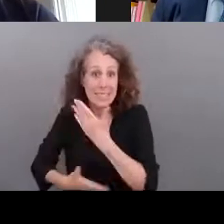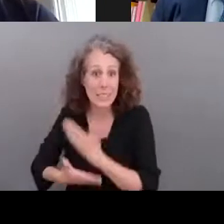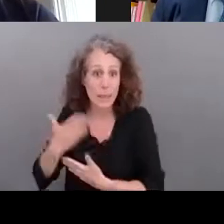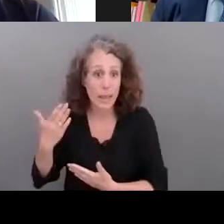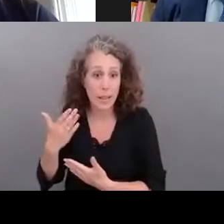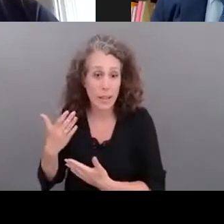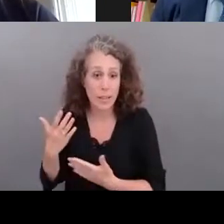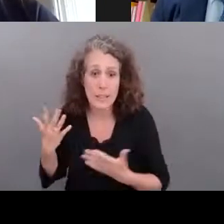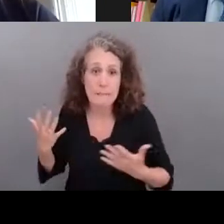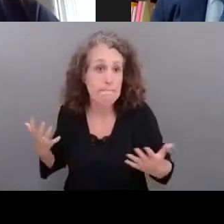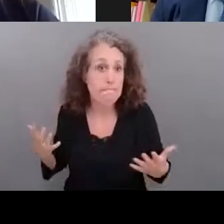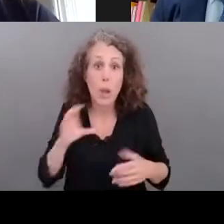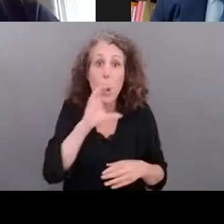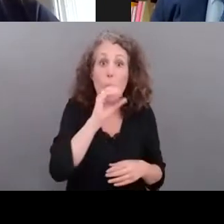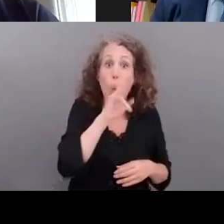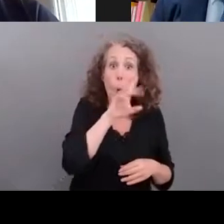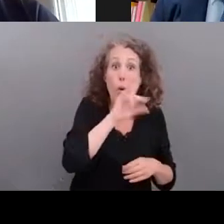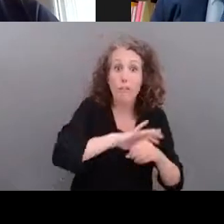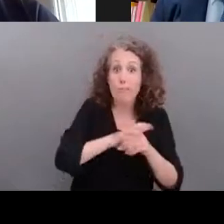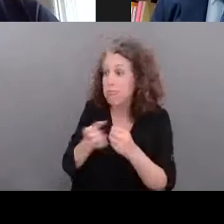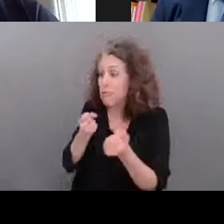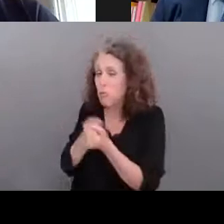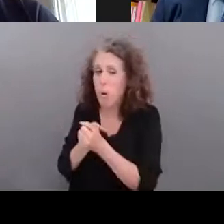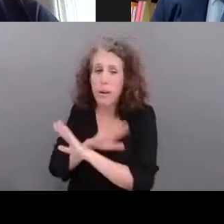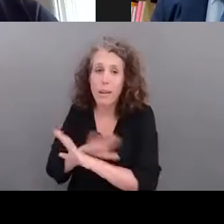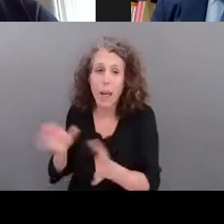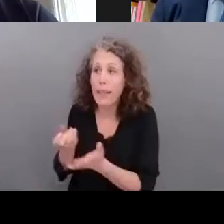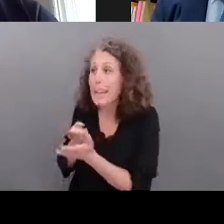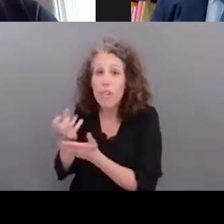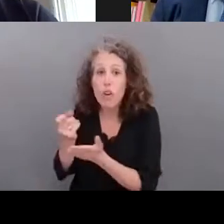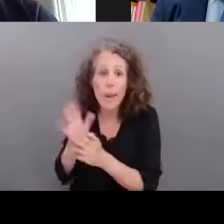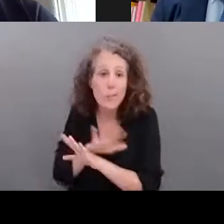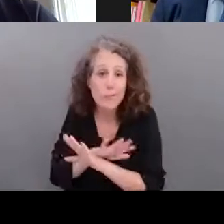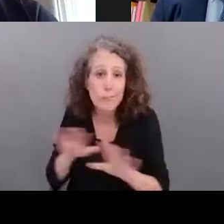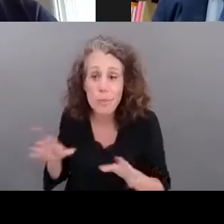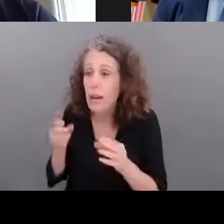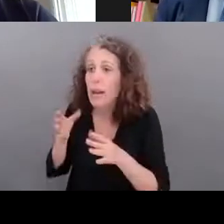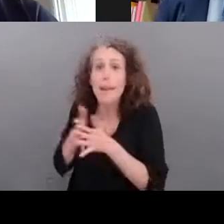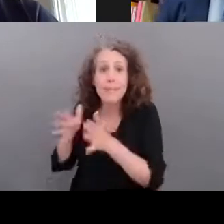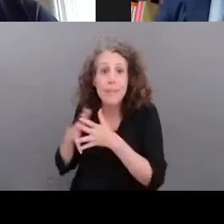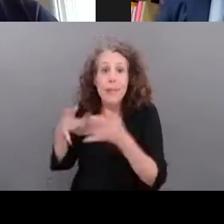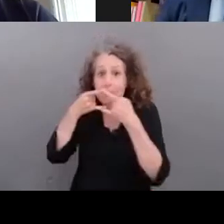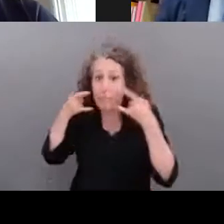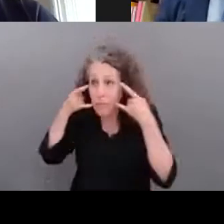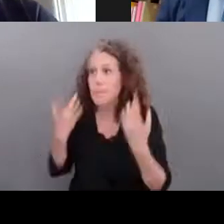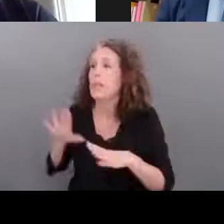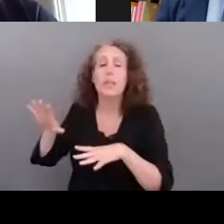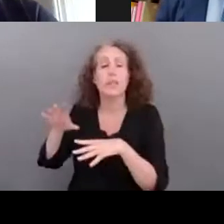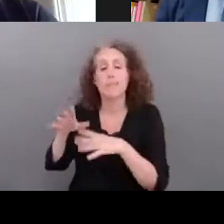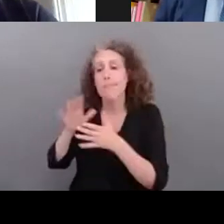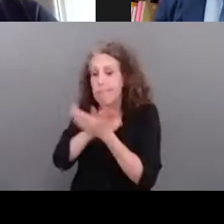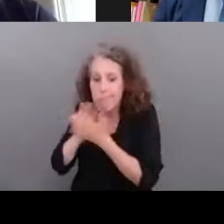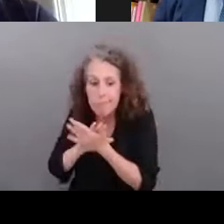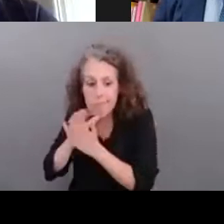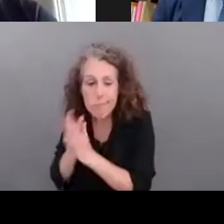handicaps au niveau psychosocial. Mais il y a un manque général d'accès aux informations, d'accès aux